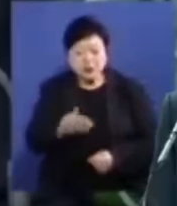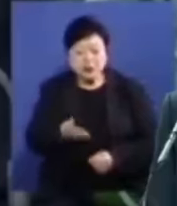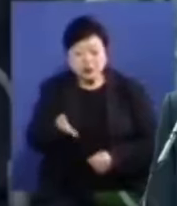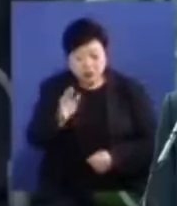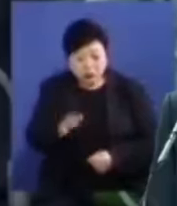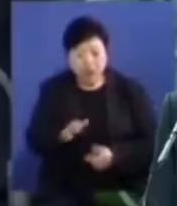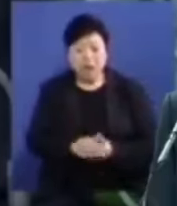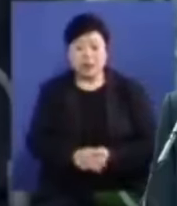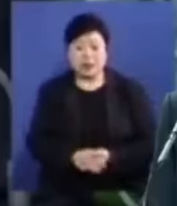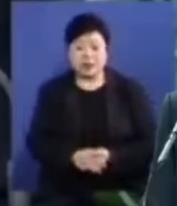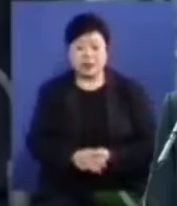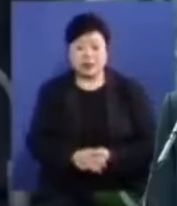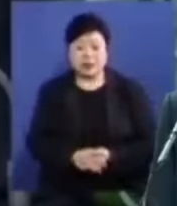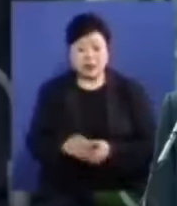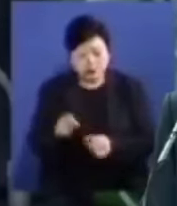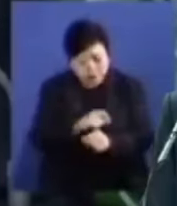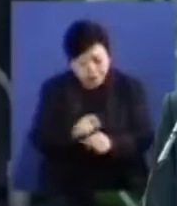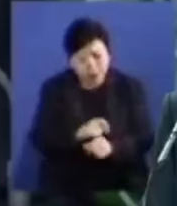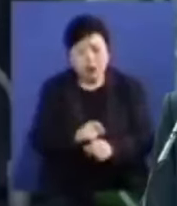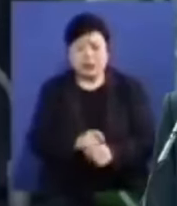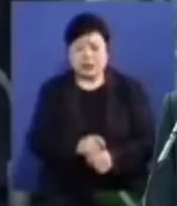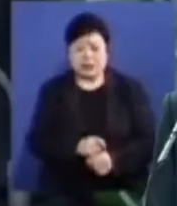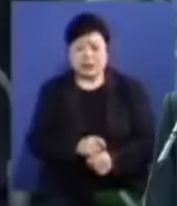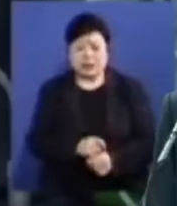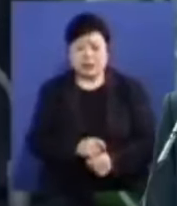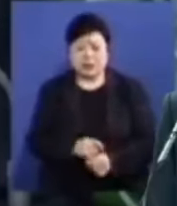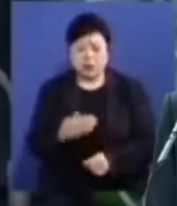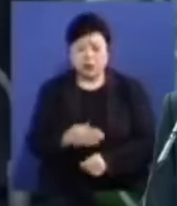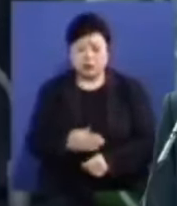말했었으니까. 그러나 내가 특별히 무슨 열을